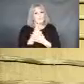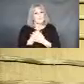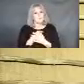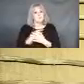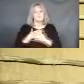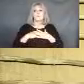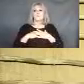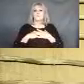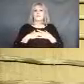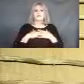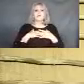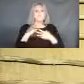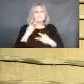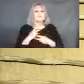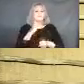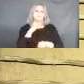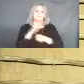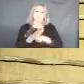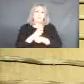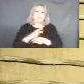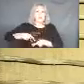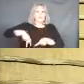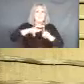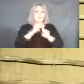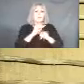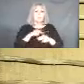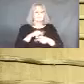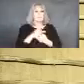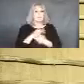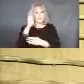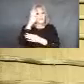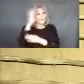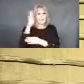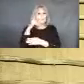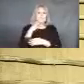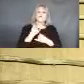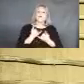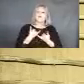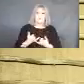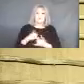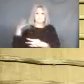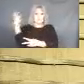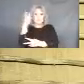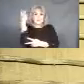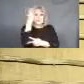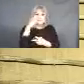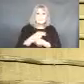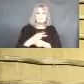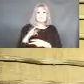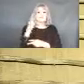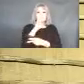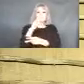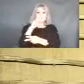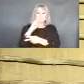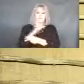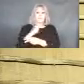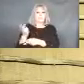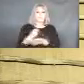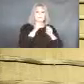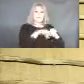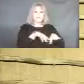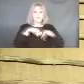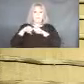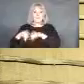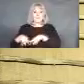een van die wonderlikste branders, regtig. Van die grootste ontdekkings maak ons, as ons ons